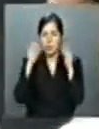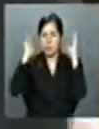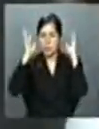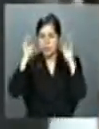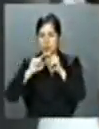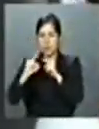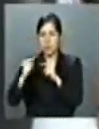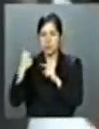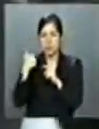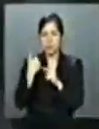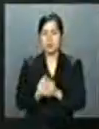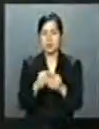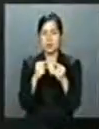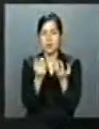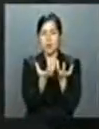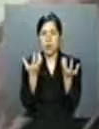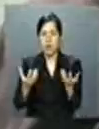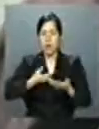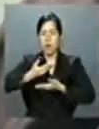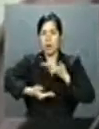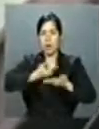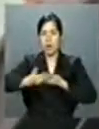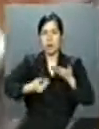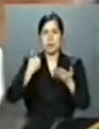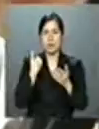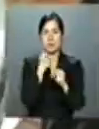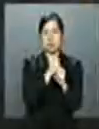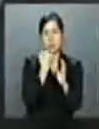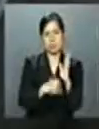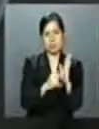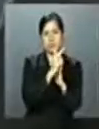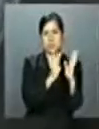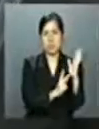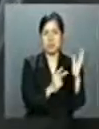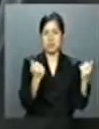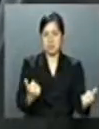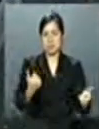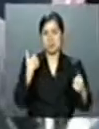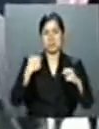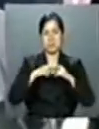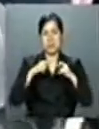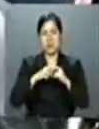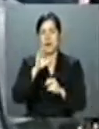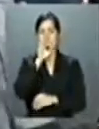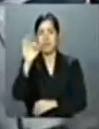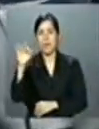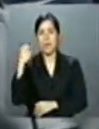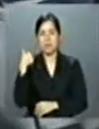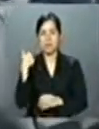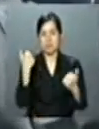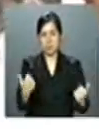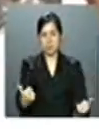วงนี้ก่อนที่การจัดระเบียบจะเสร็จสิ้นในปลายปีเพราะยังถูกร้องเรียนมากแม้แจ้งตำรวจให้ปิดไปแล้วกว่า700สถ